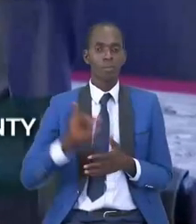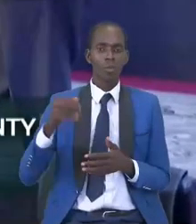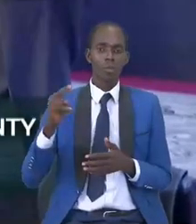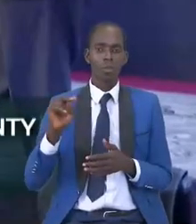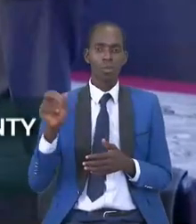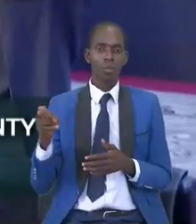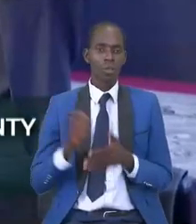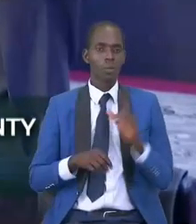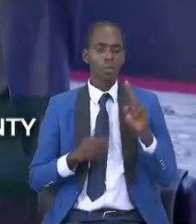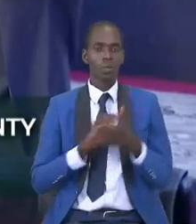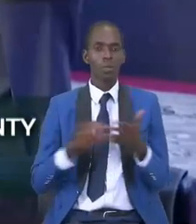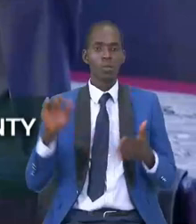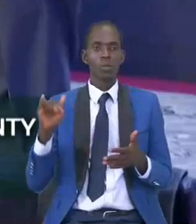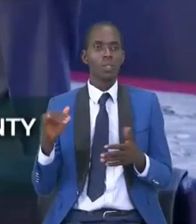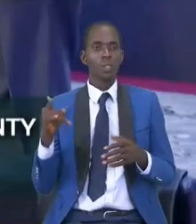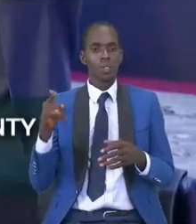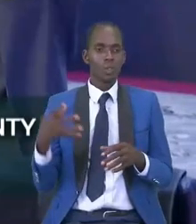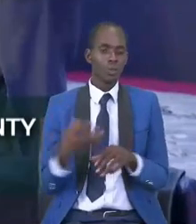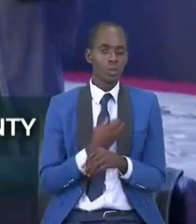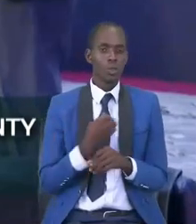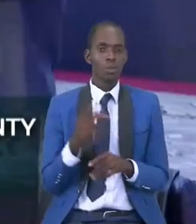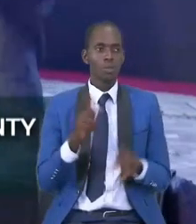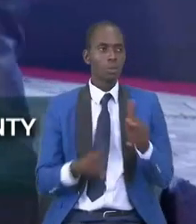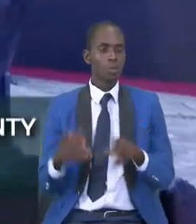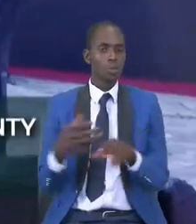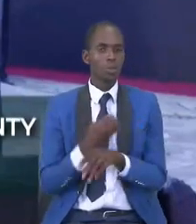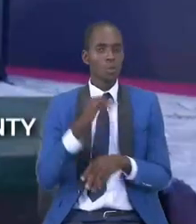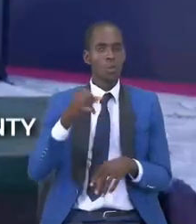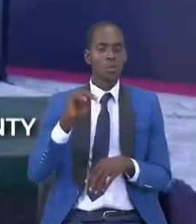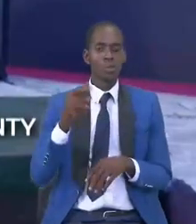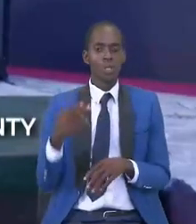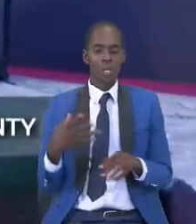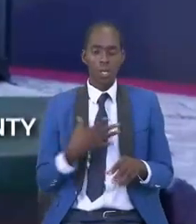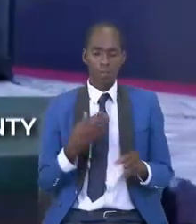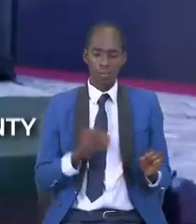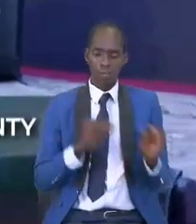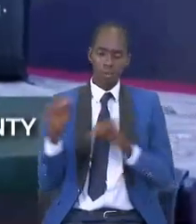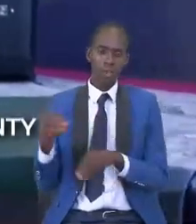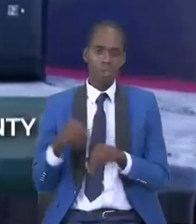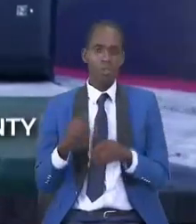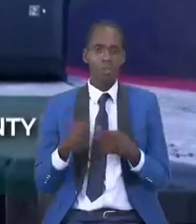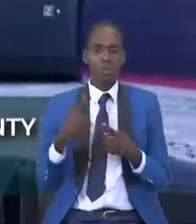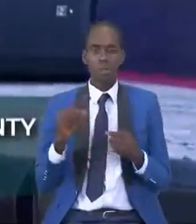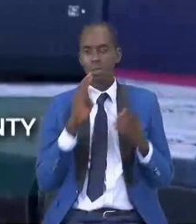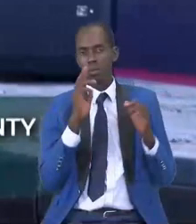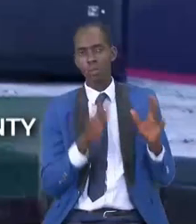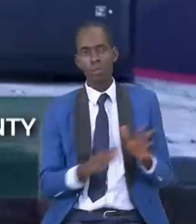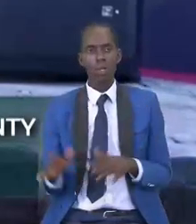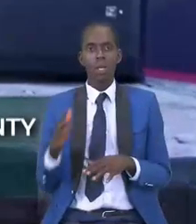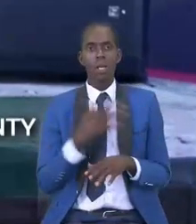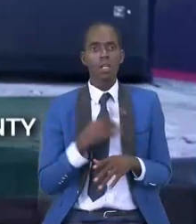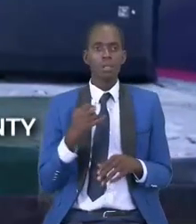et le jetèrent dans la mer, et la fureur de la mer s'apaisa.